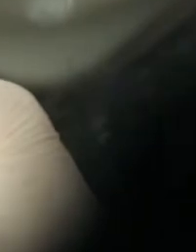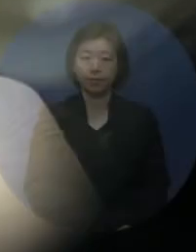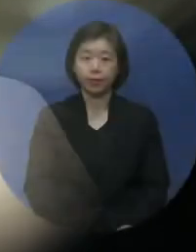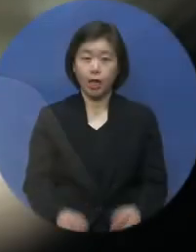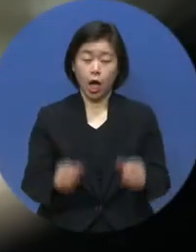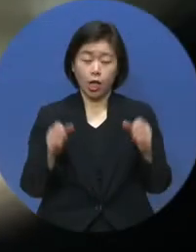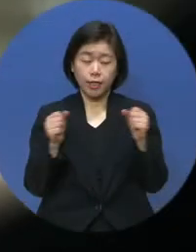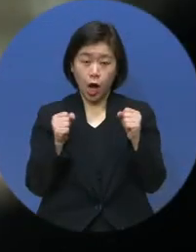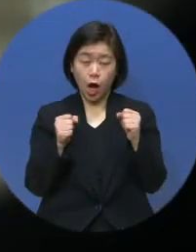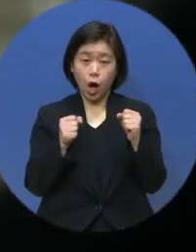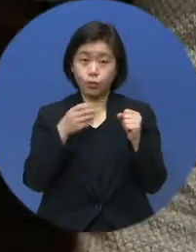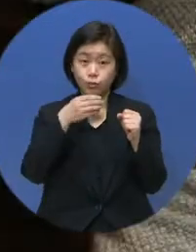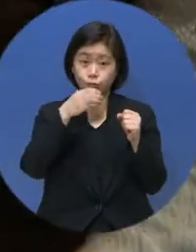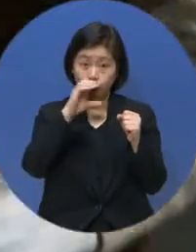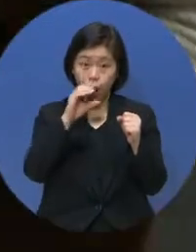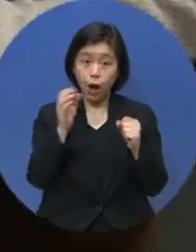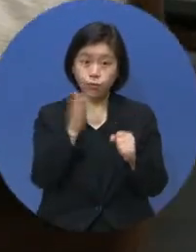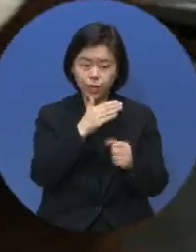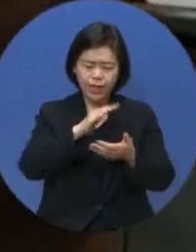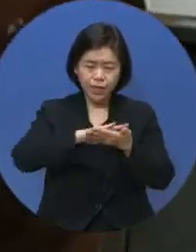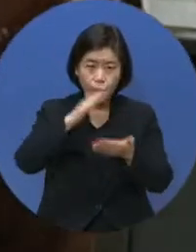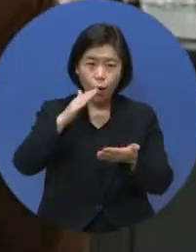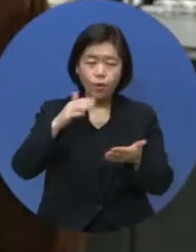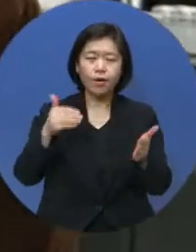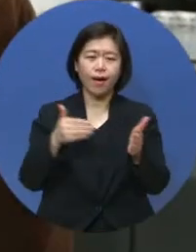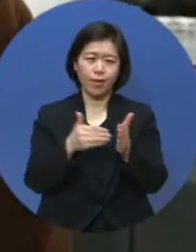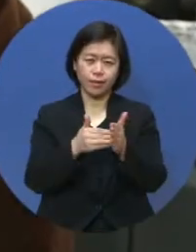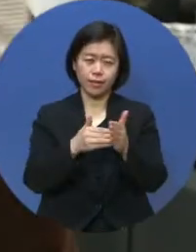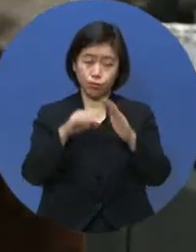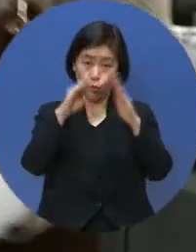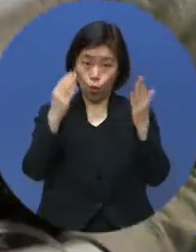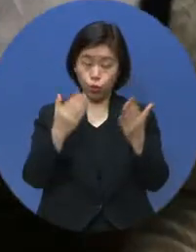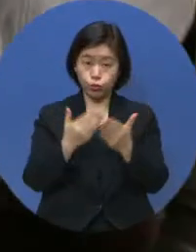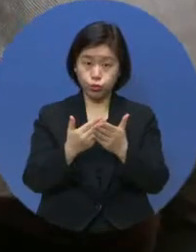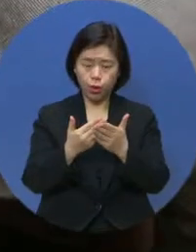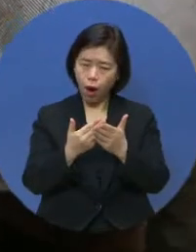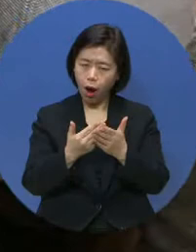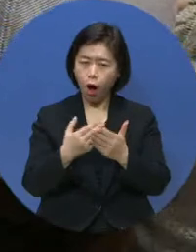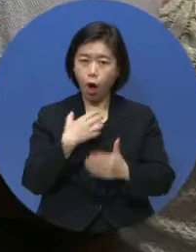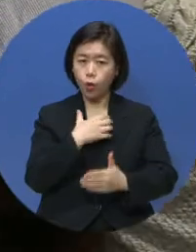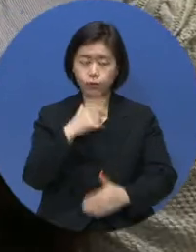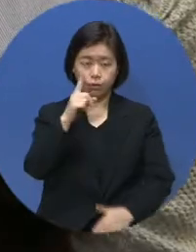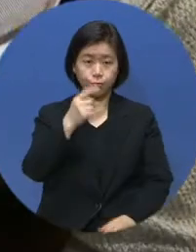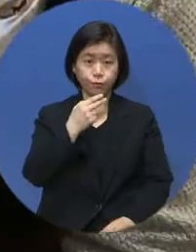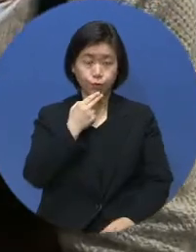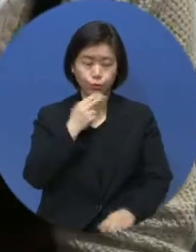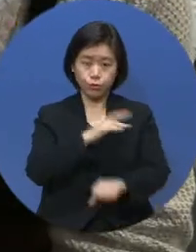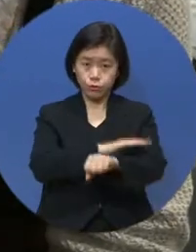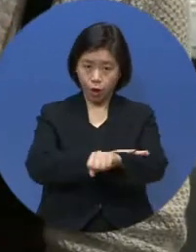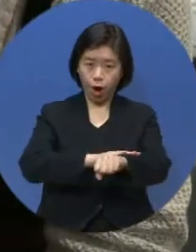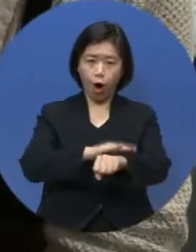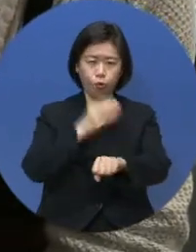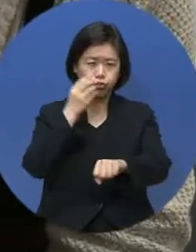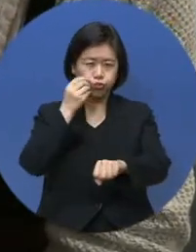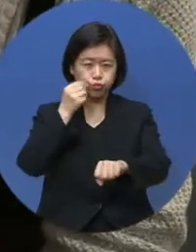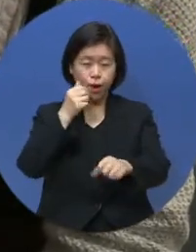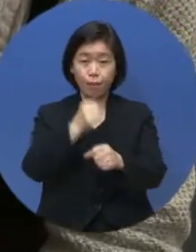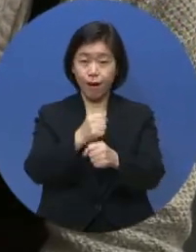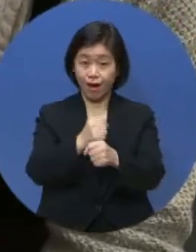아이스 음료부터 뜨거운 라떼까지 조금의 망설임도 없이 멋지게 음료를 만들어내는